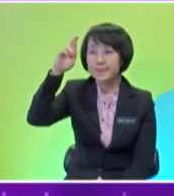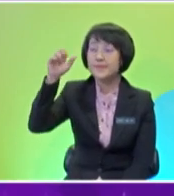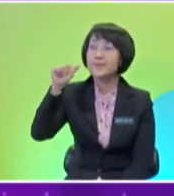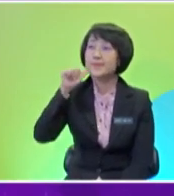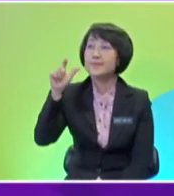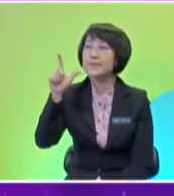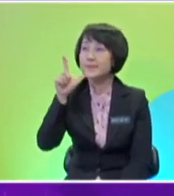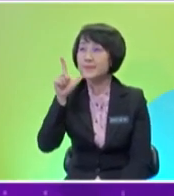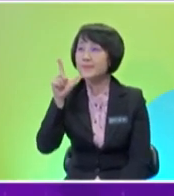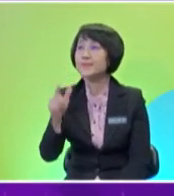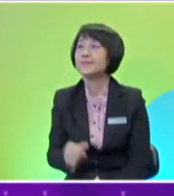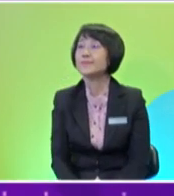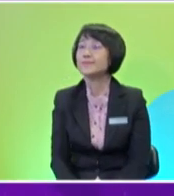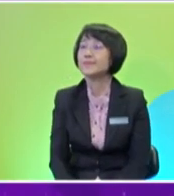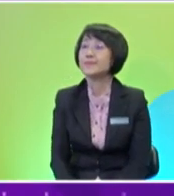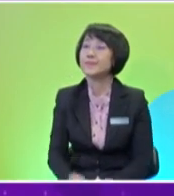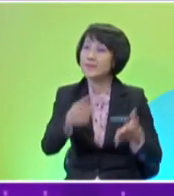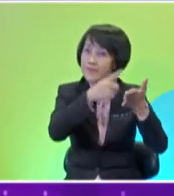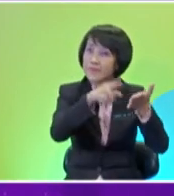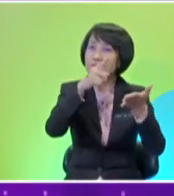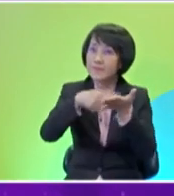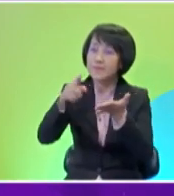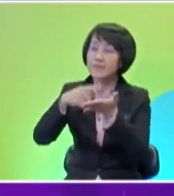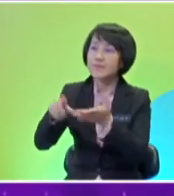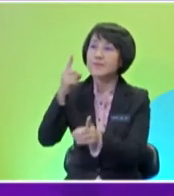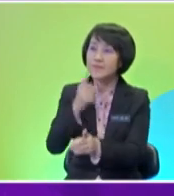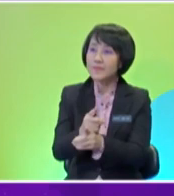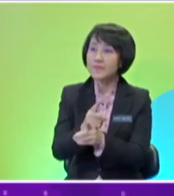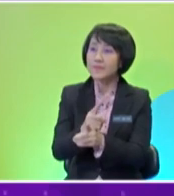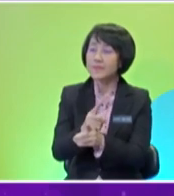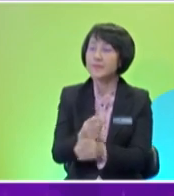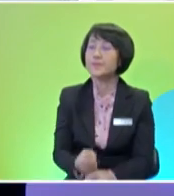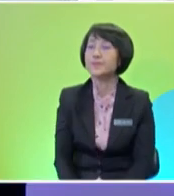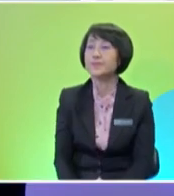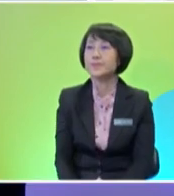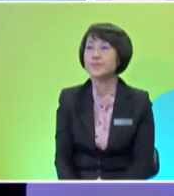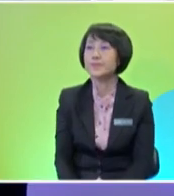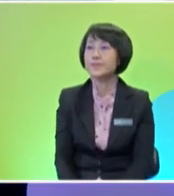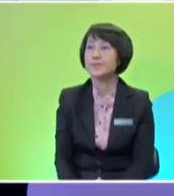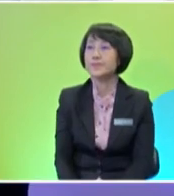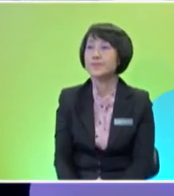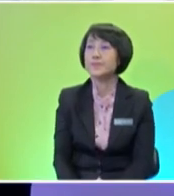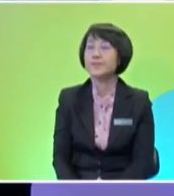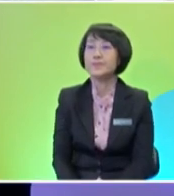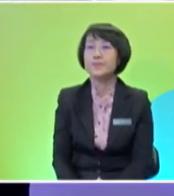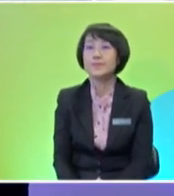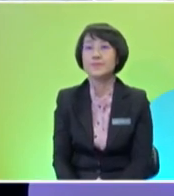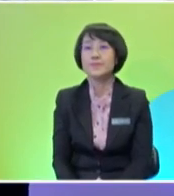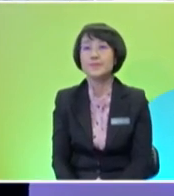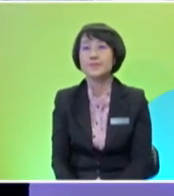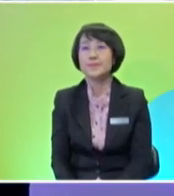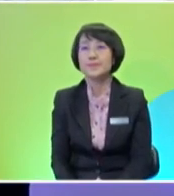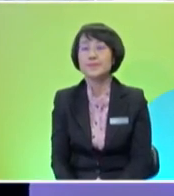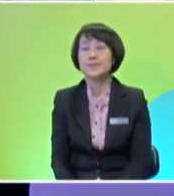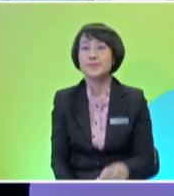menunjukkan jawaban 8 Oke kita cek Betul tak jawaban ketiga-tiga orang murid nih Oke kita cek Oke kita